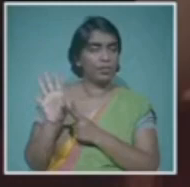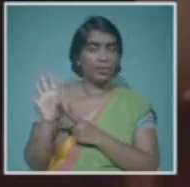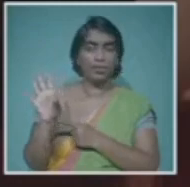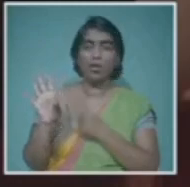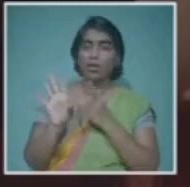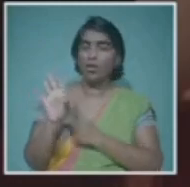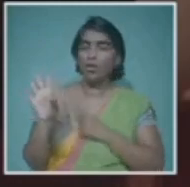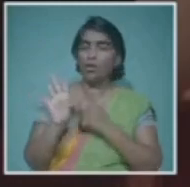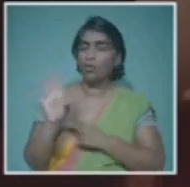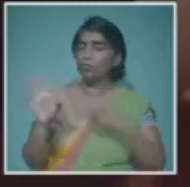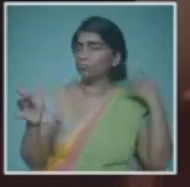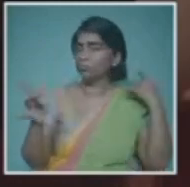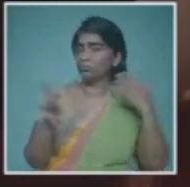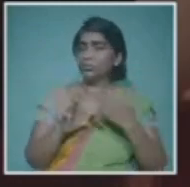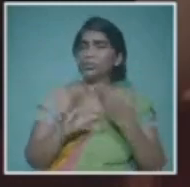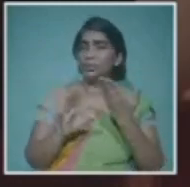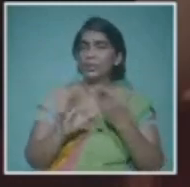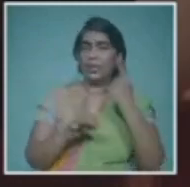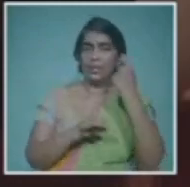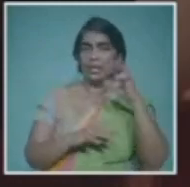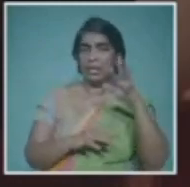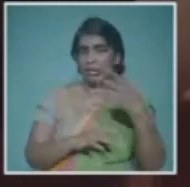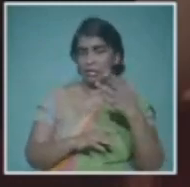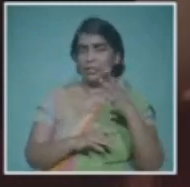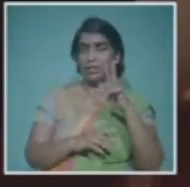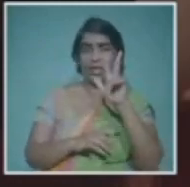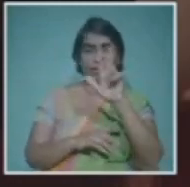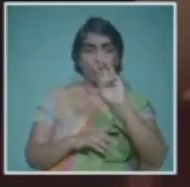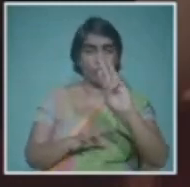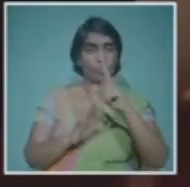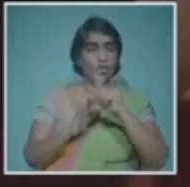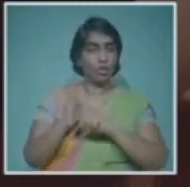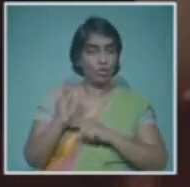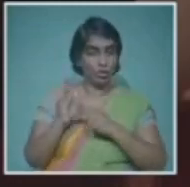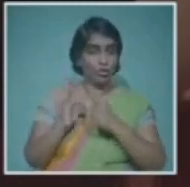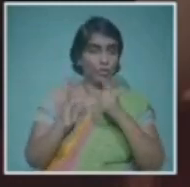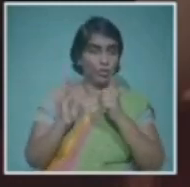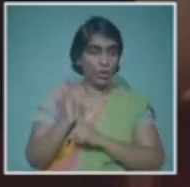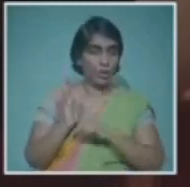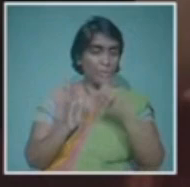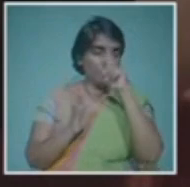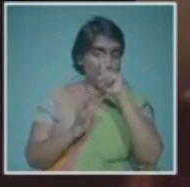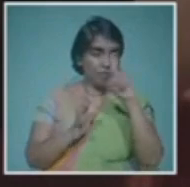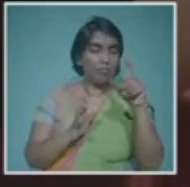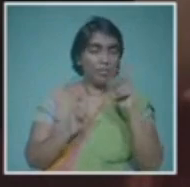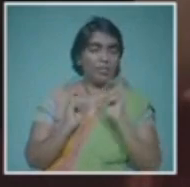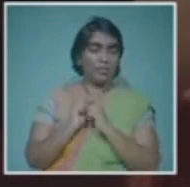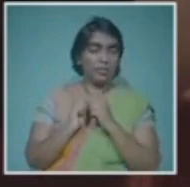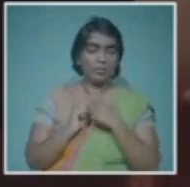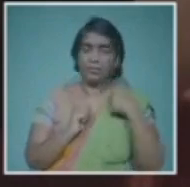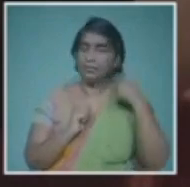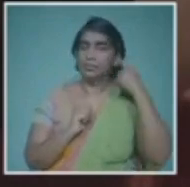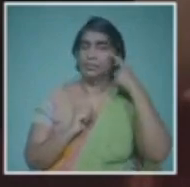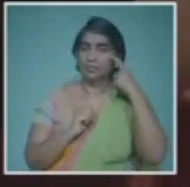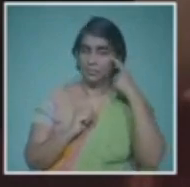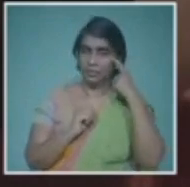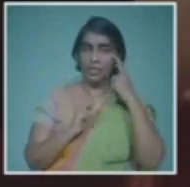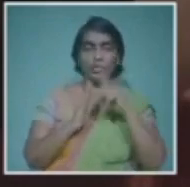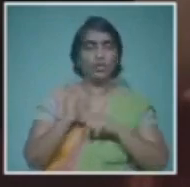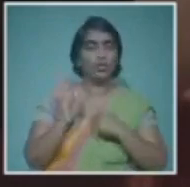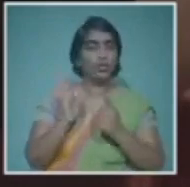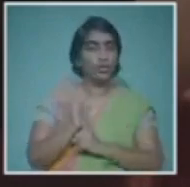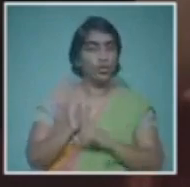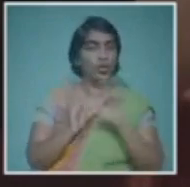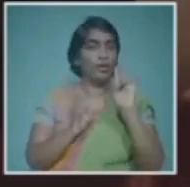දශක කීපයකට කලින් 1983 ජූලයි මාසයේ සිදුවුණු යමක් මට මතක් වෙනවා. ජූලයි